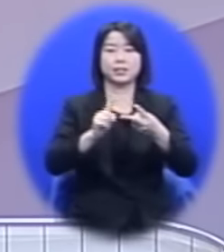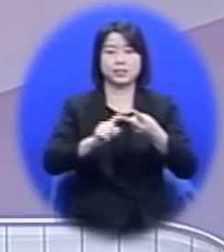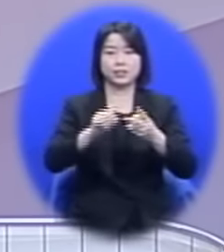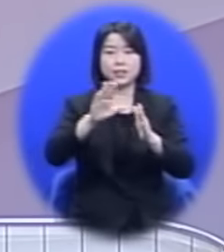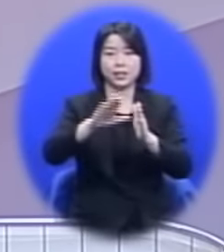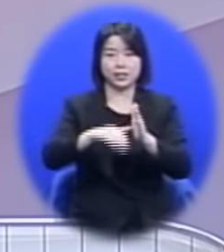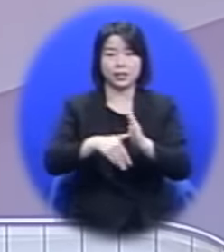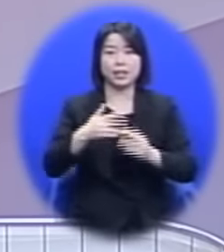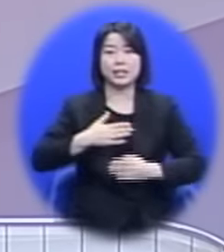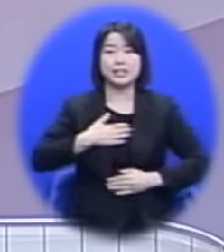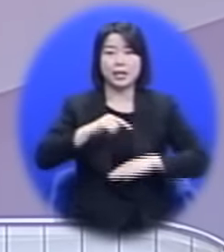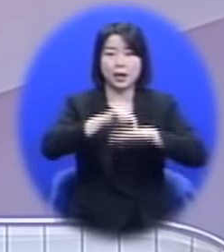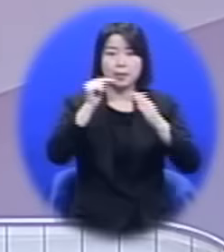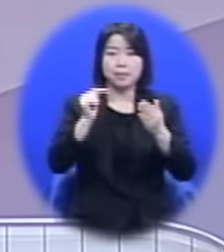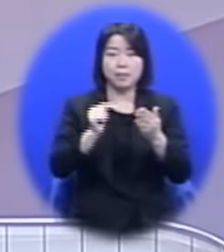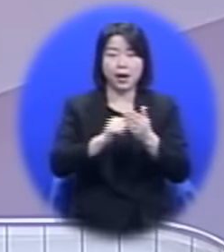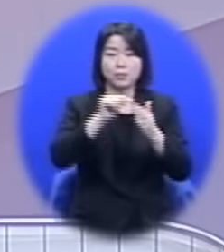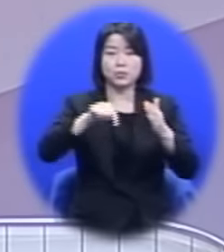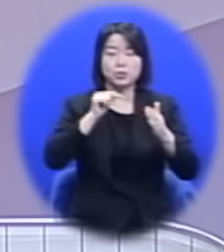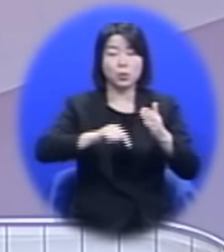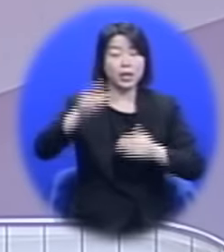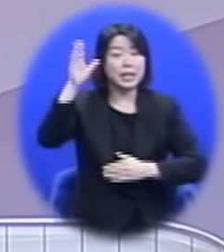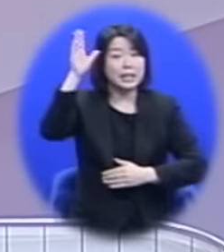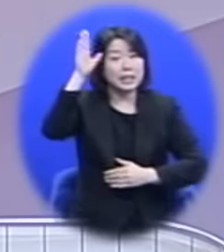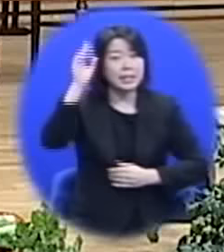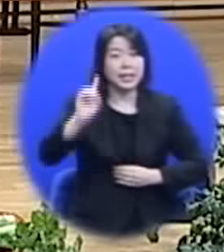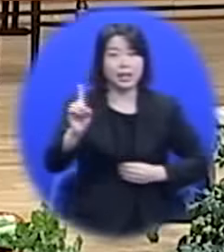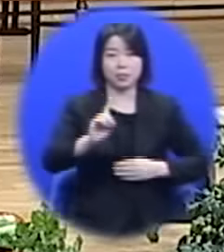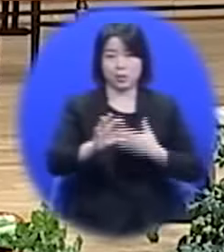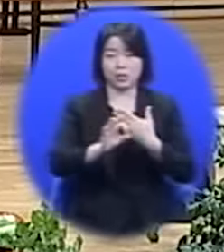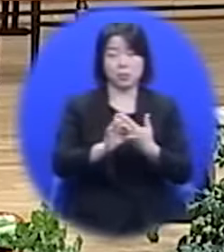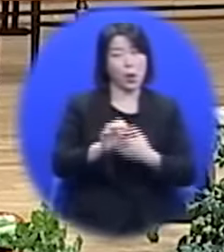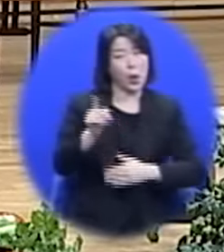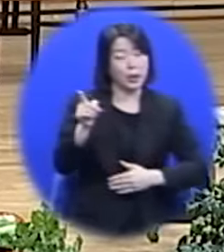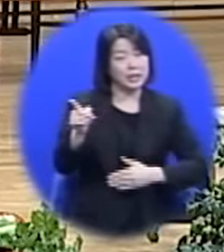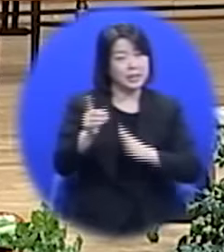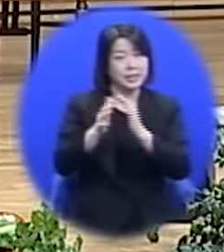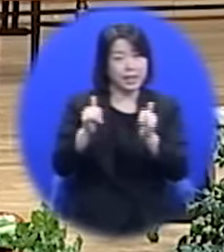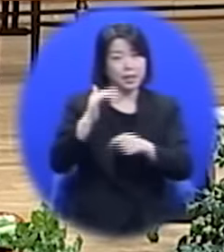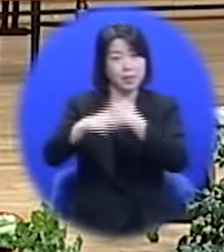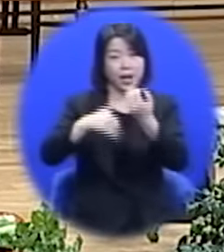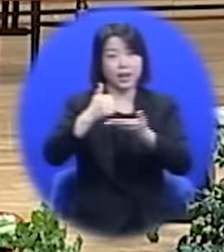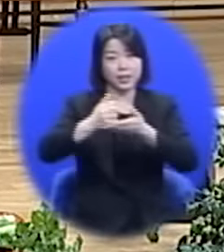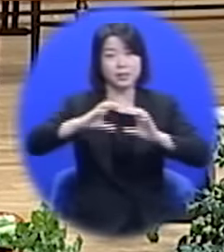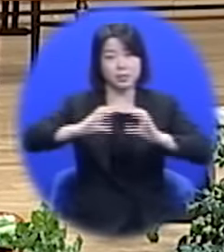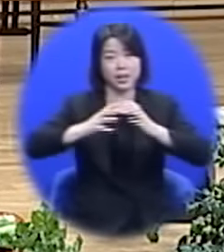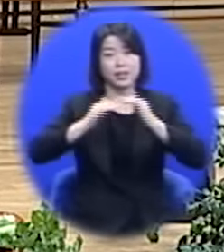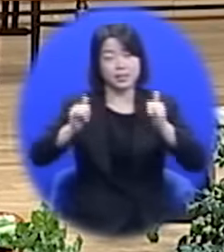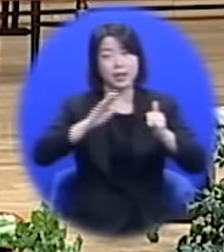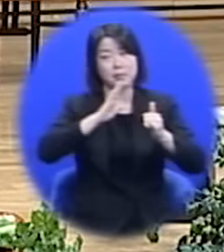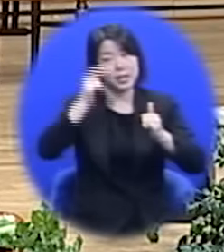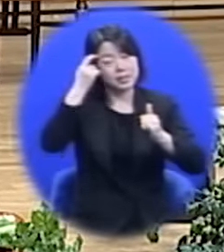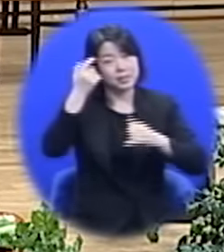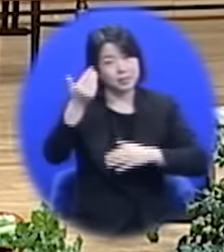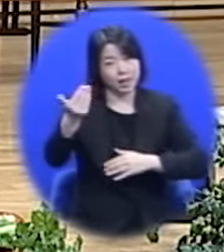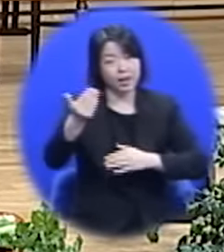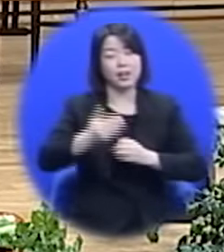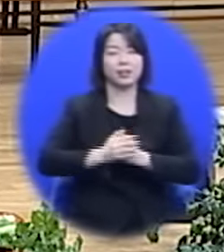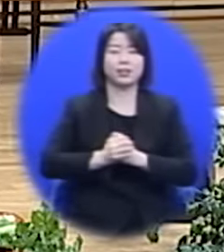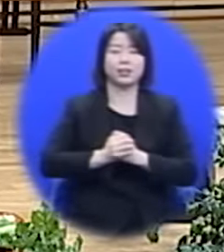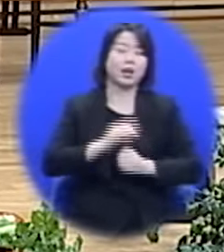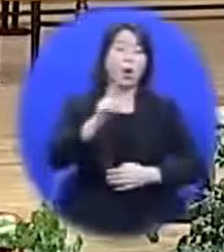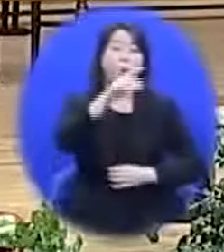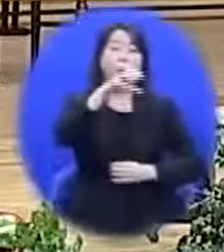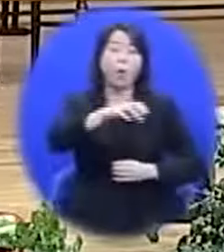때제 마음속에 있는 기대감은 이 사람이 하나님 나라 사람이 아닐까.